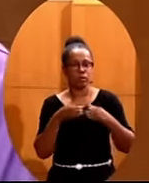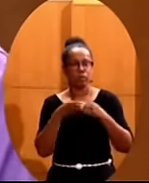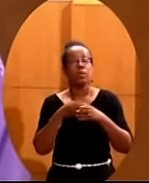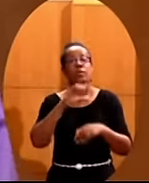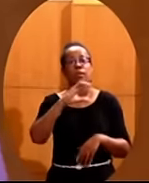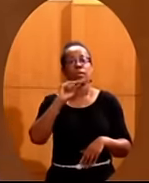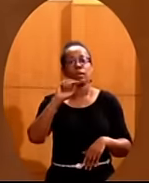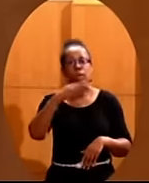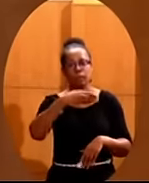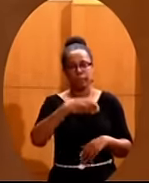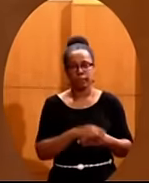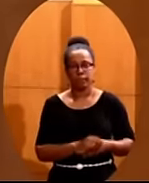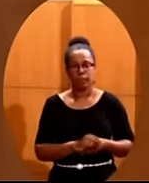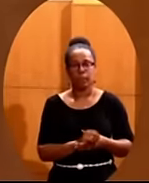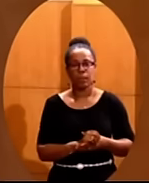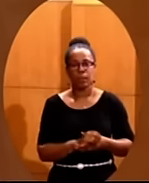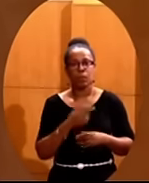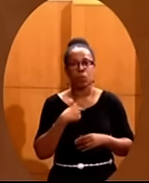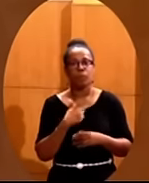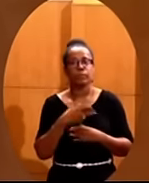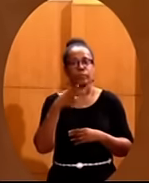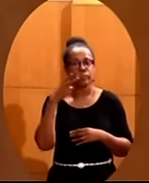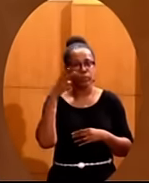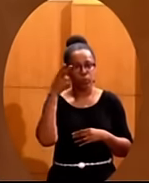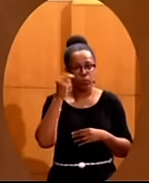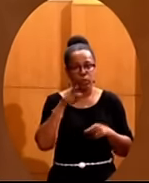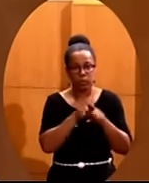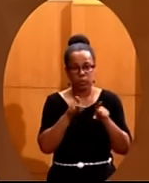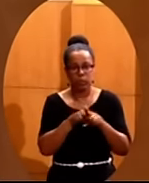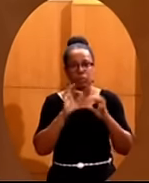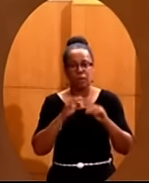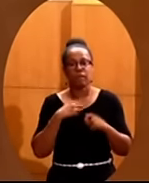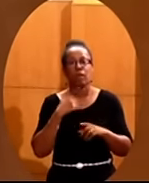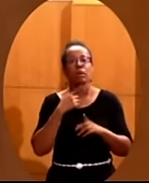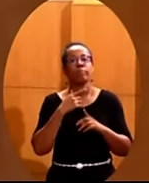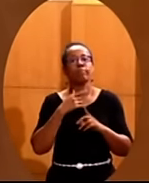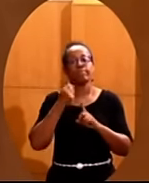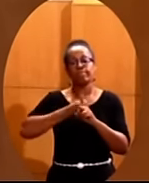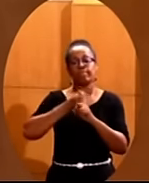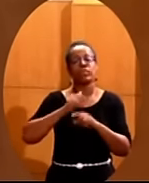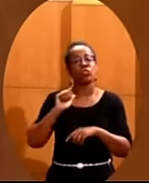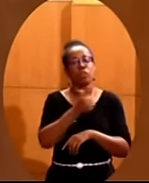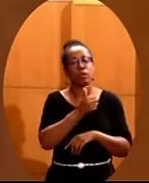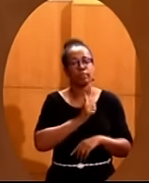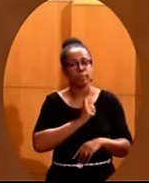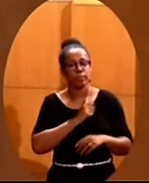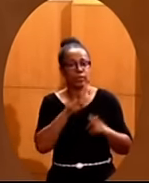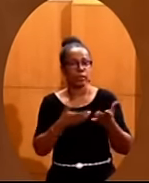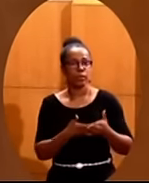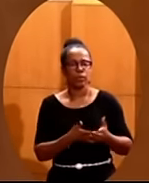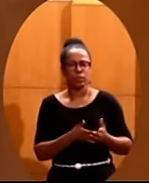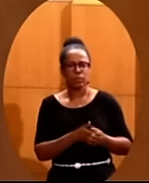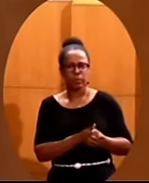territoriale je mesure également les combats singuliers des